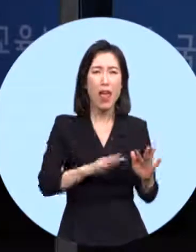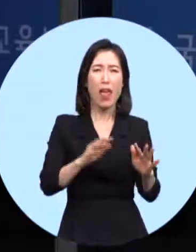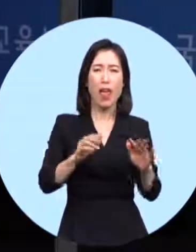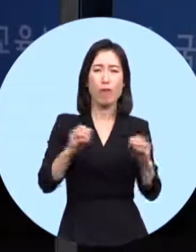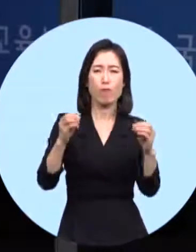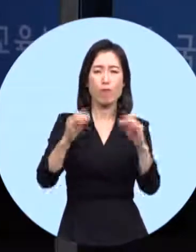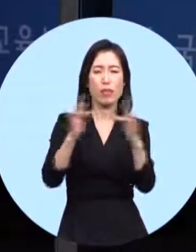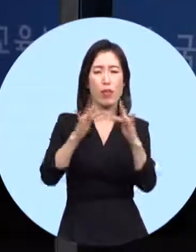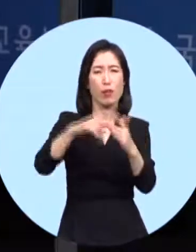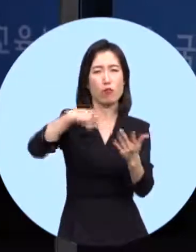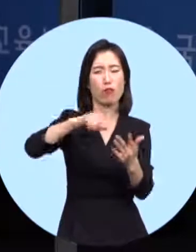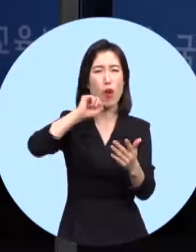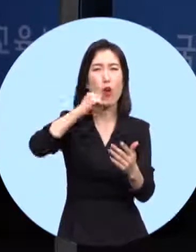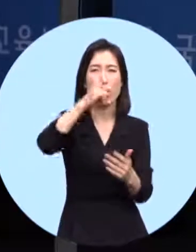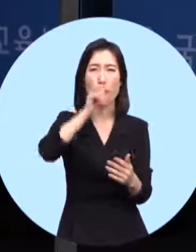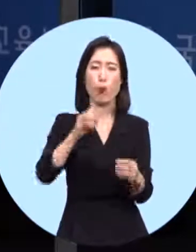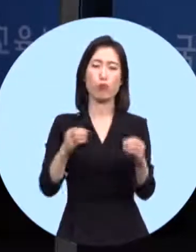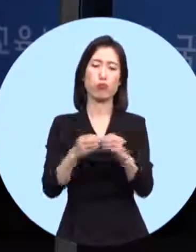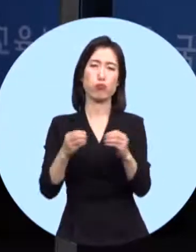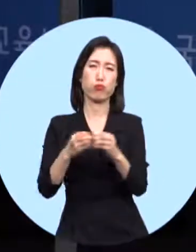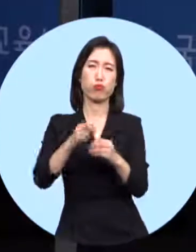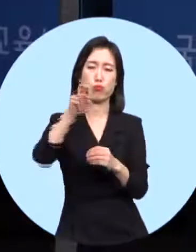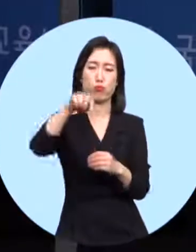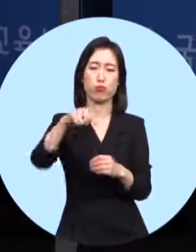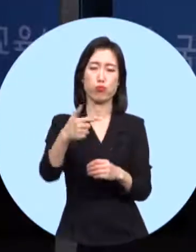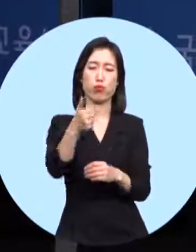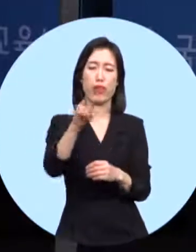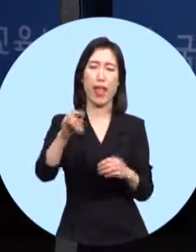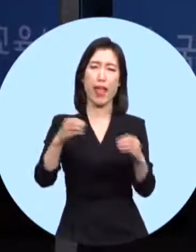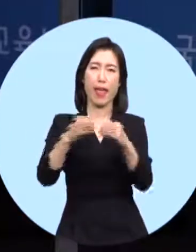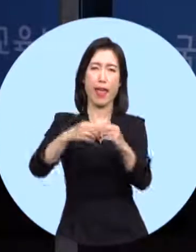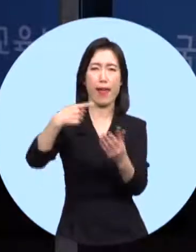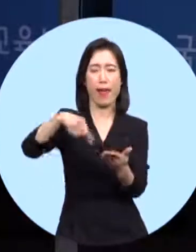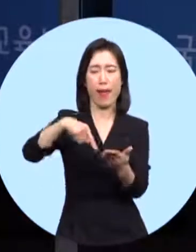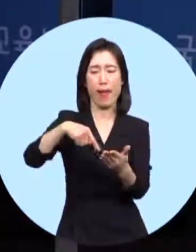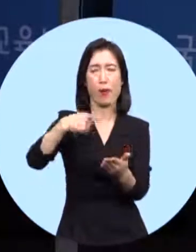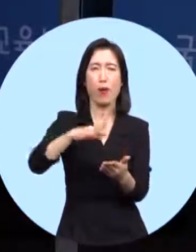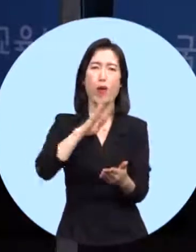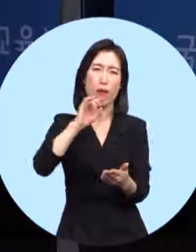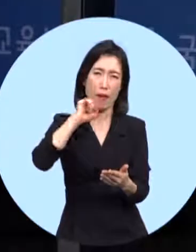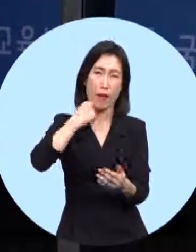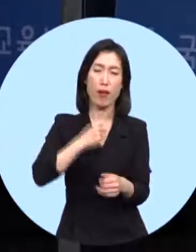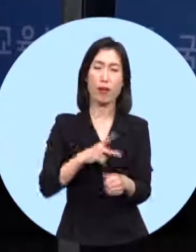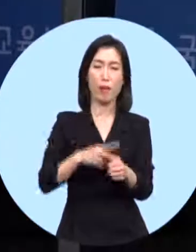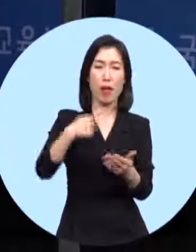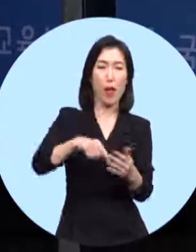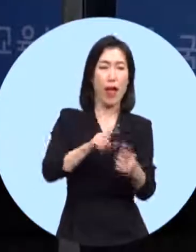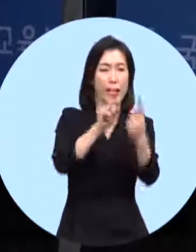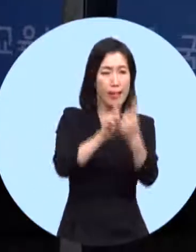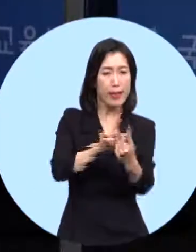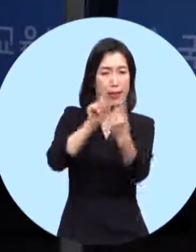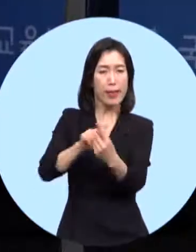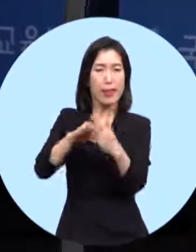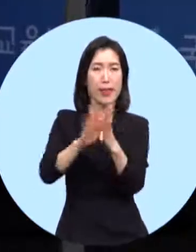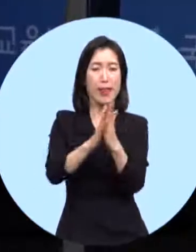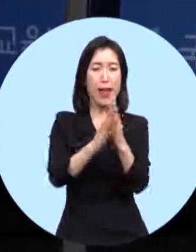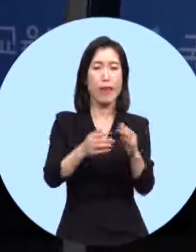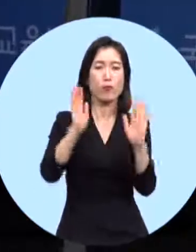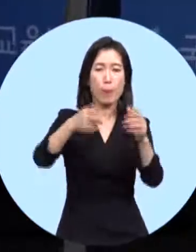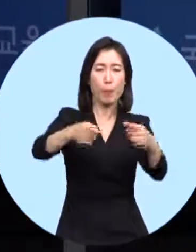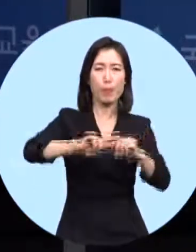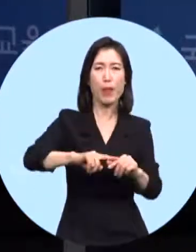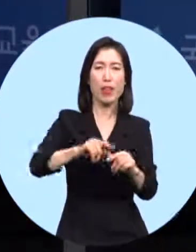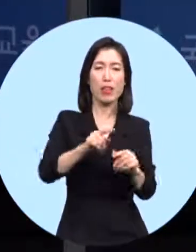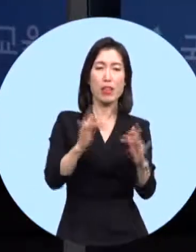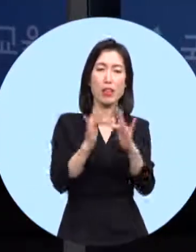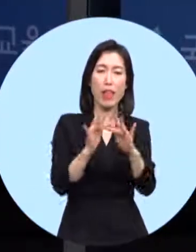수업을 하는데 문해교육 강사들이 처음에 되게 어려워합니다. 한 분 한 분 어떻게 수업에